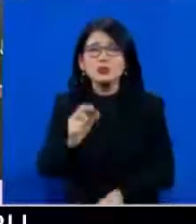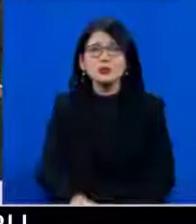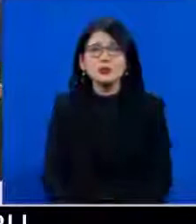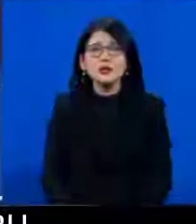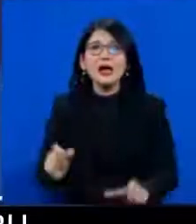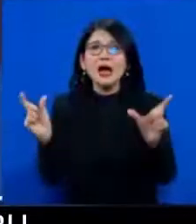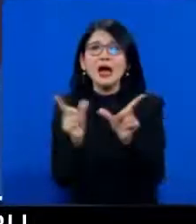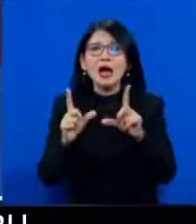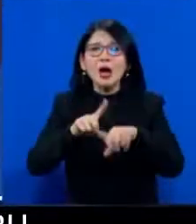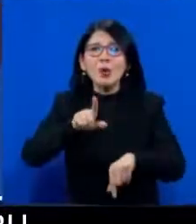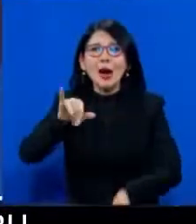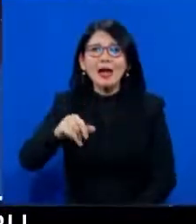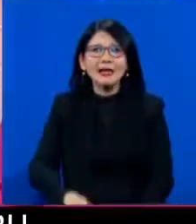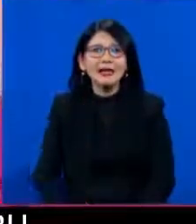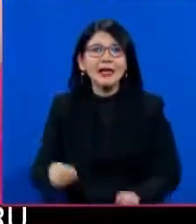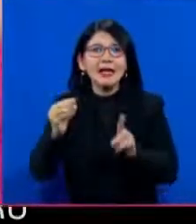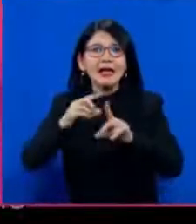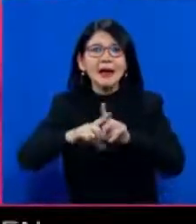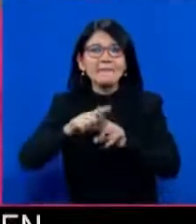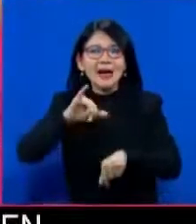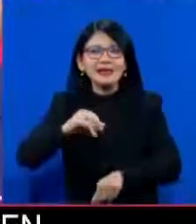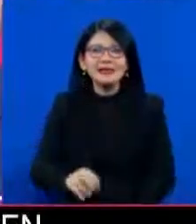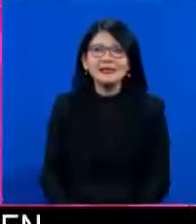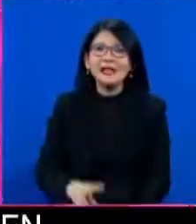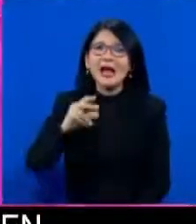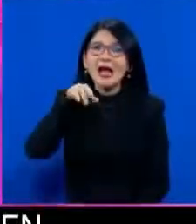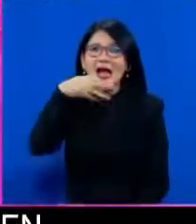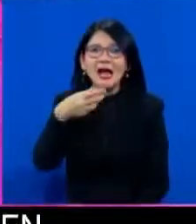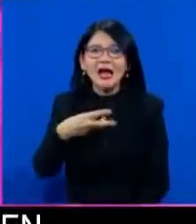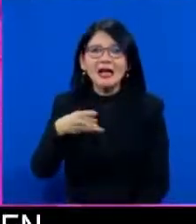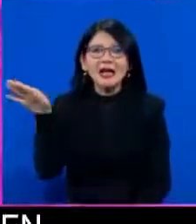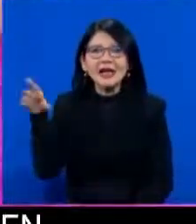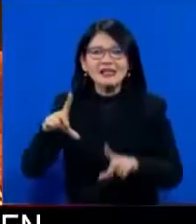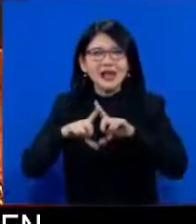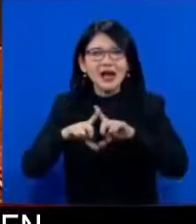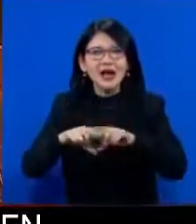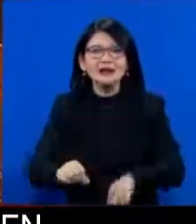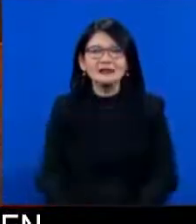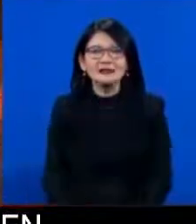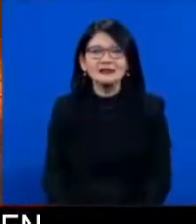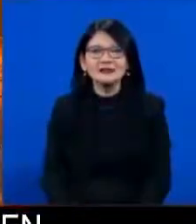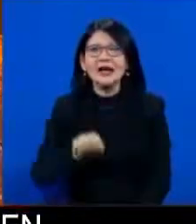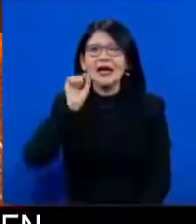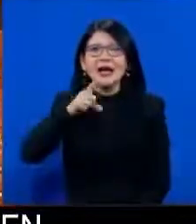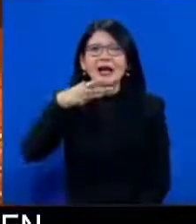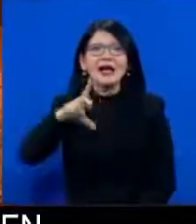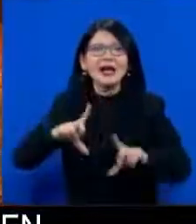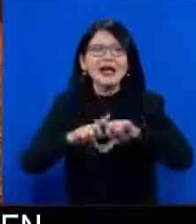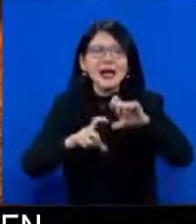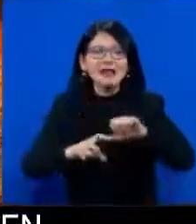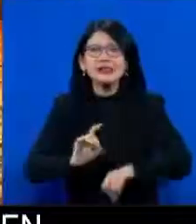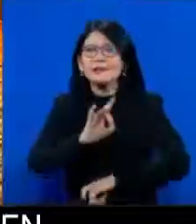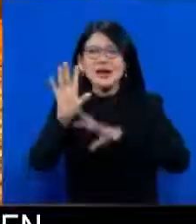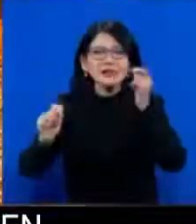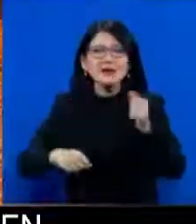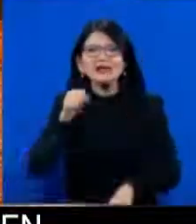Wali, Padi, Reza Artamevia, Mahalini, Lea Simanjuntak, dan masih banyak lainnya.